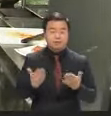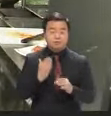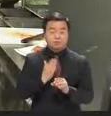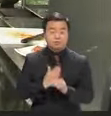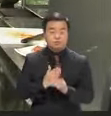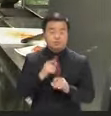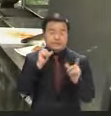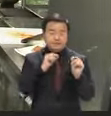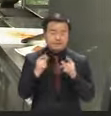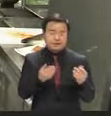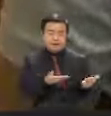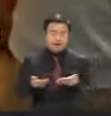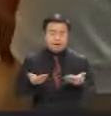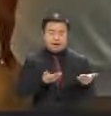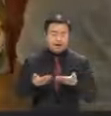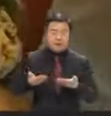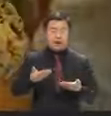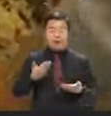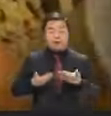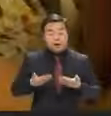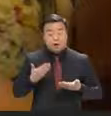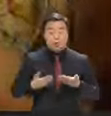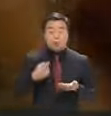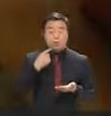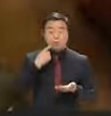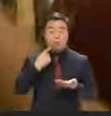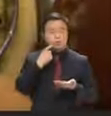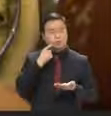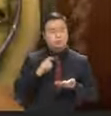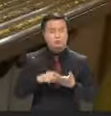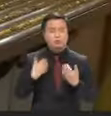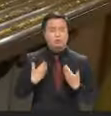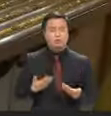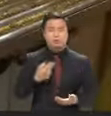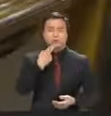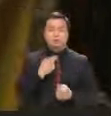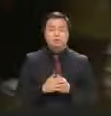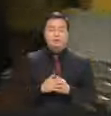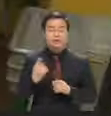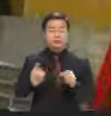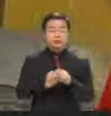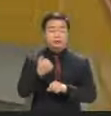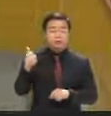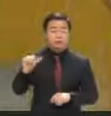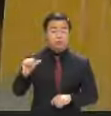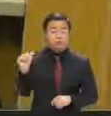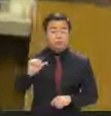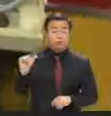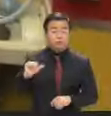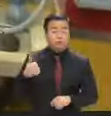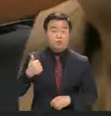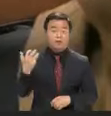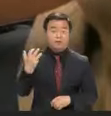보면 잠시도 쉴 새가 없습니다. 받는 돈은 1시간에 5,580원, 최저임금입니다.